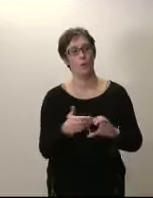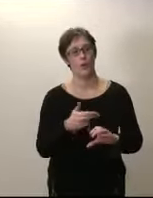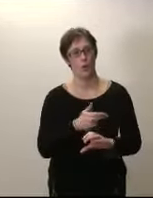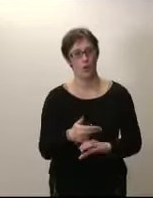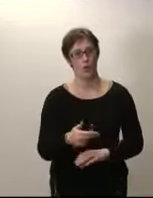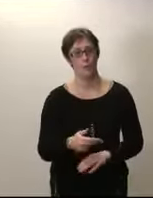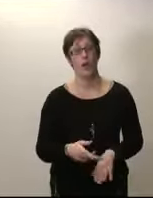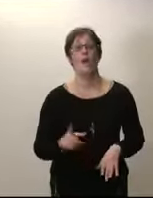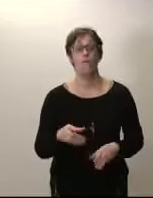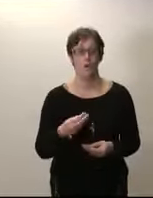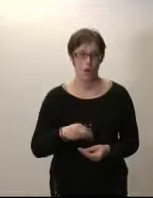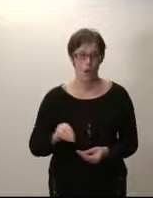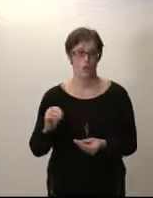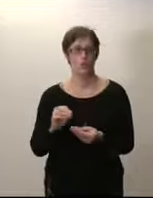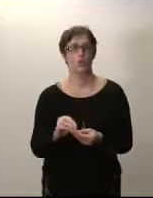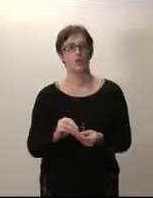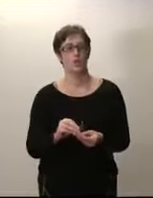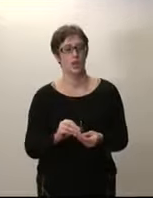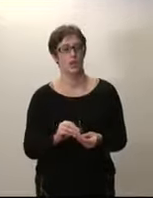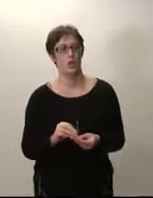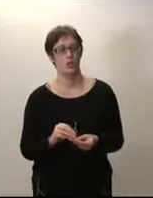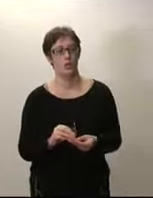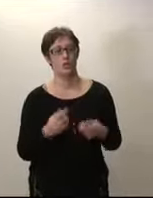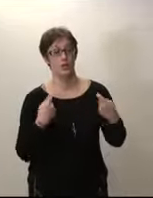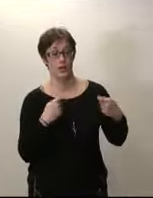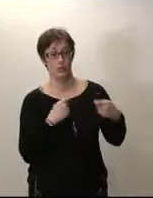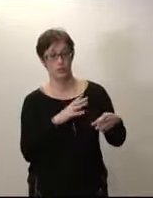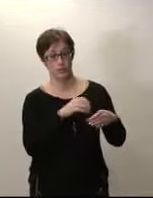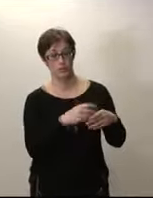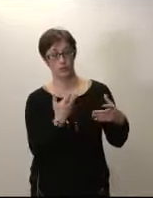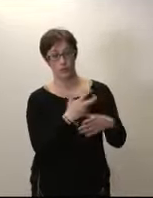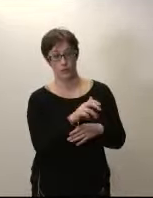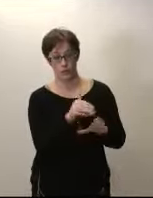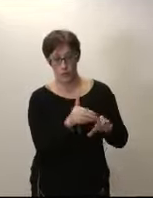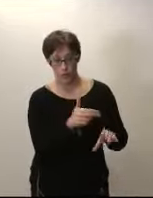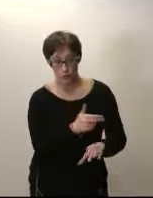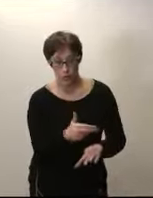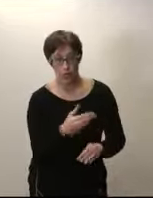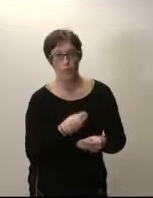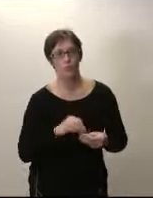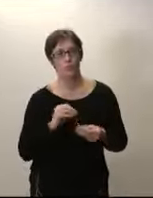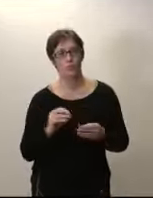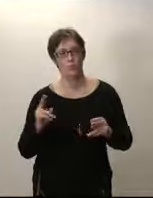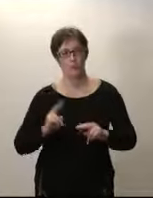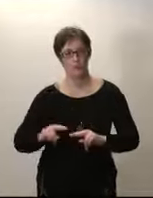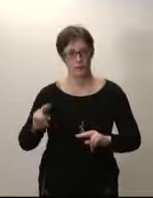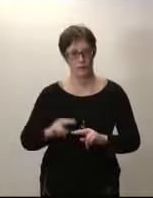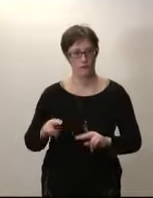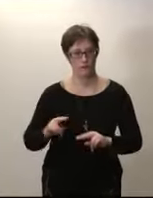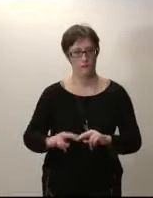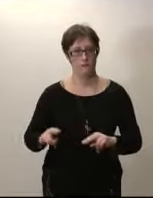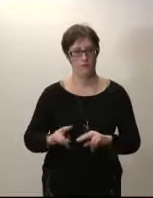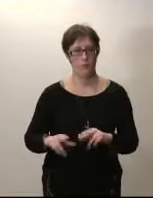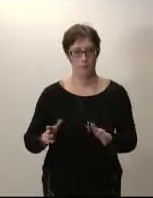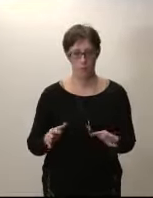300 000 euros pour l'acquisition de ces terrains. Et puis, il va falloir faire des travaux pour permettre la vente des